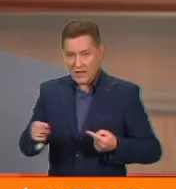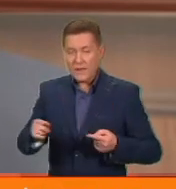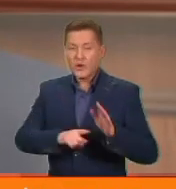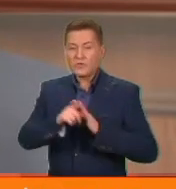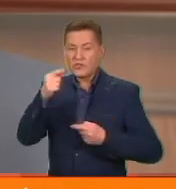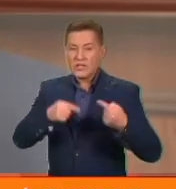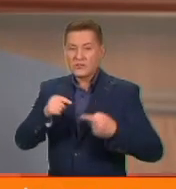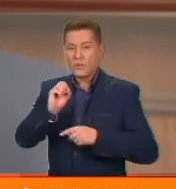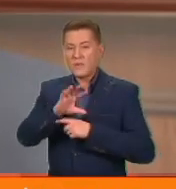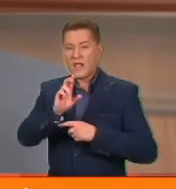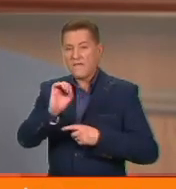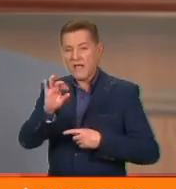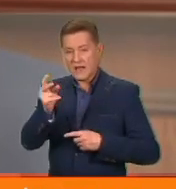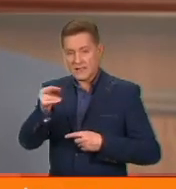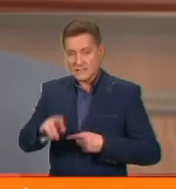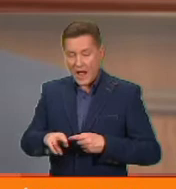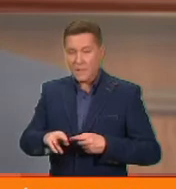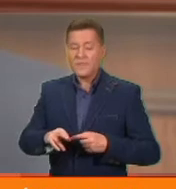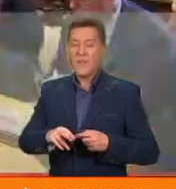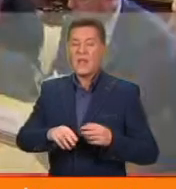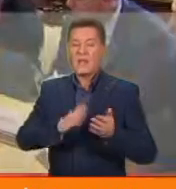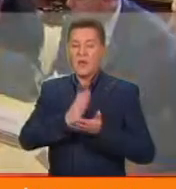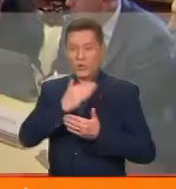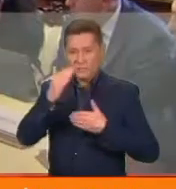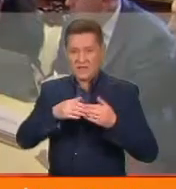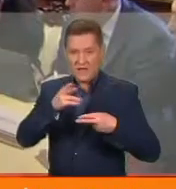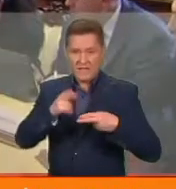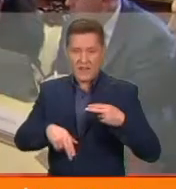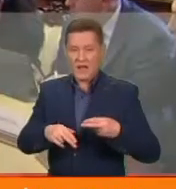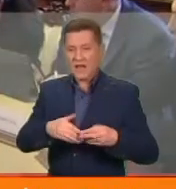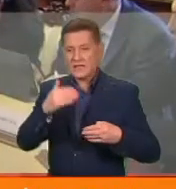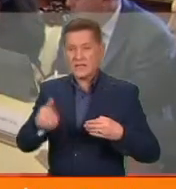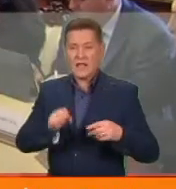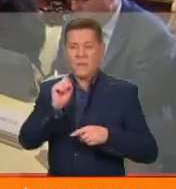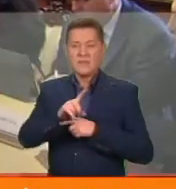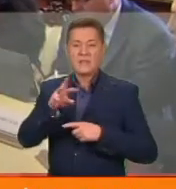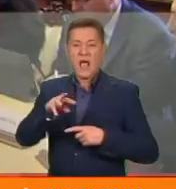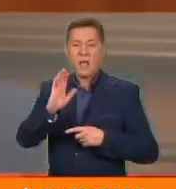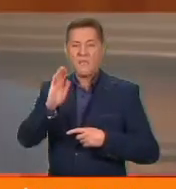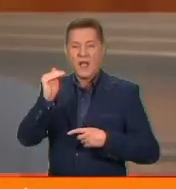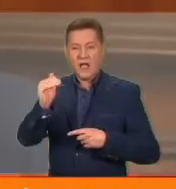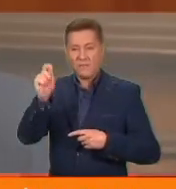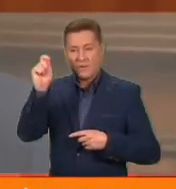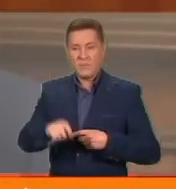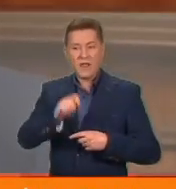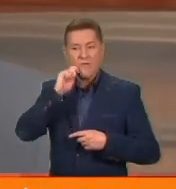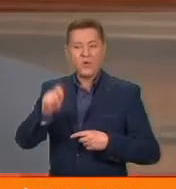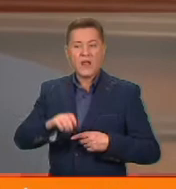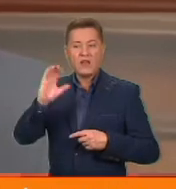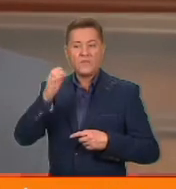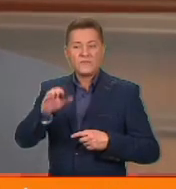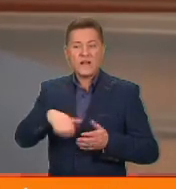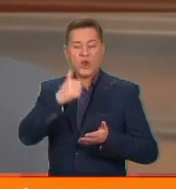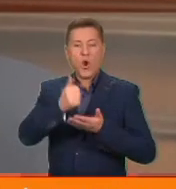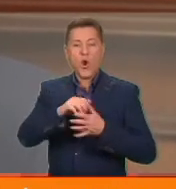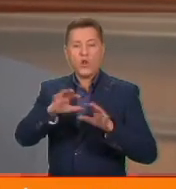з 15 вересня і зараз знаходимося вже на фінальній стадії. Місія МВФ прибула в Україну в середу. Її голова Рон Ван Руден